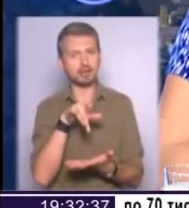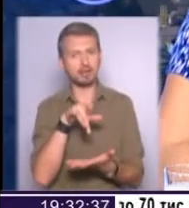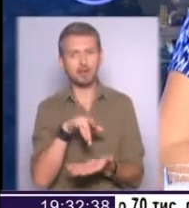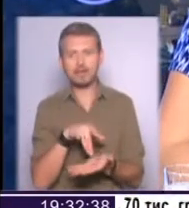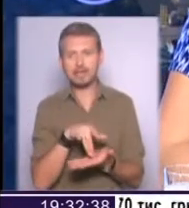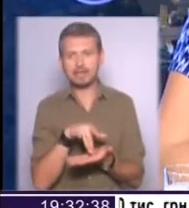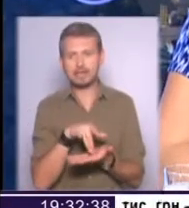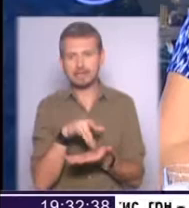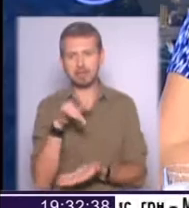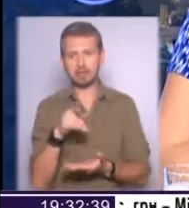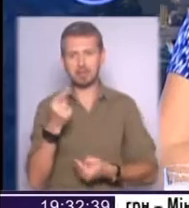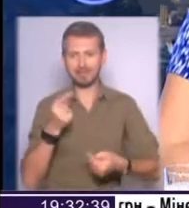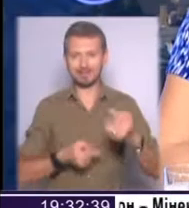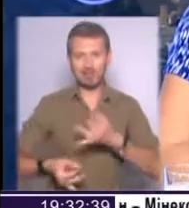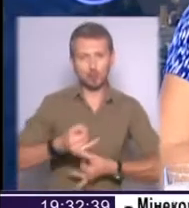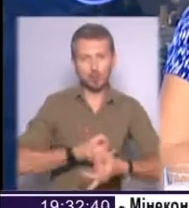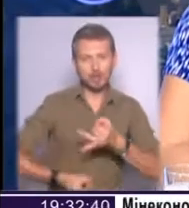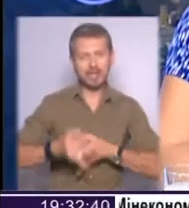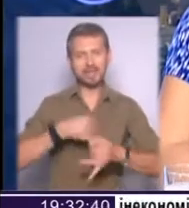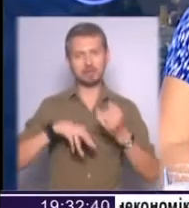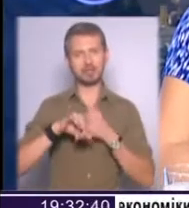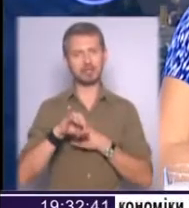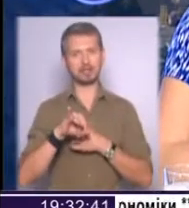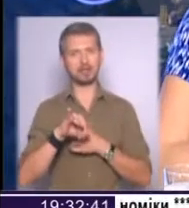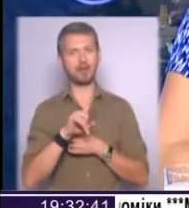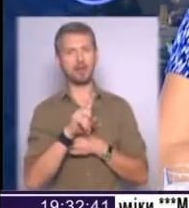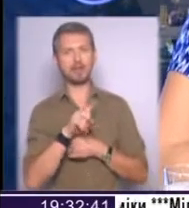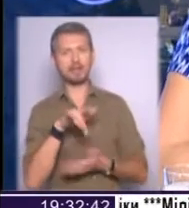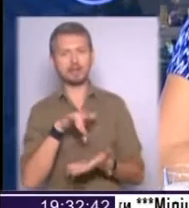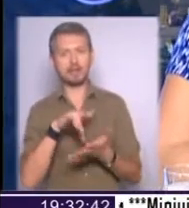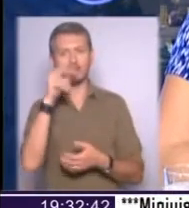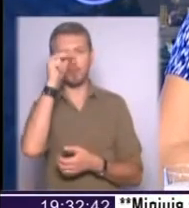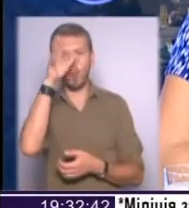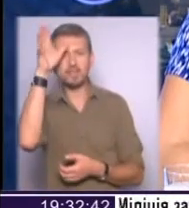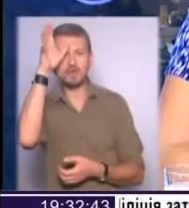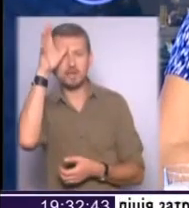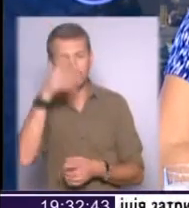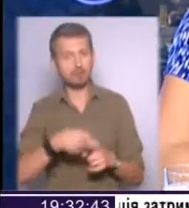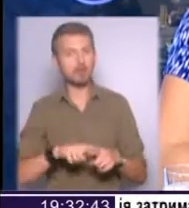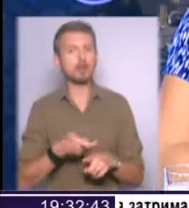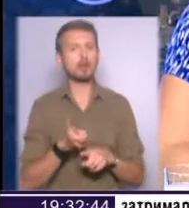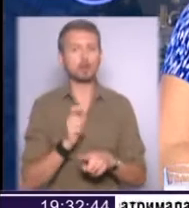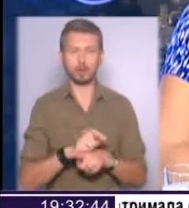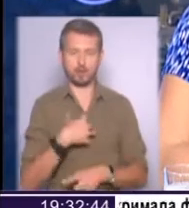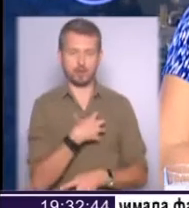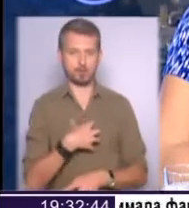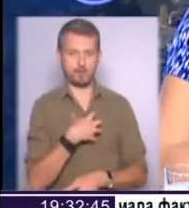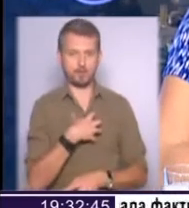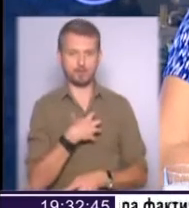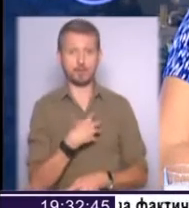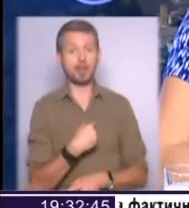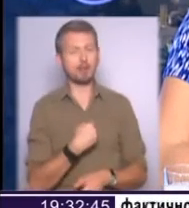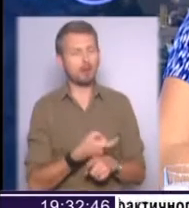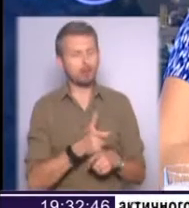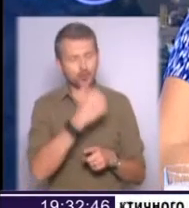центрами дискусійними? Вони центрами освітніми, це є архіважливо. Тому я дуже дякую